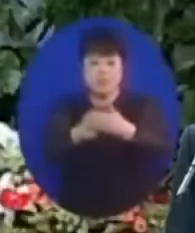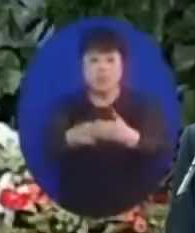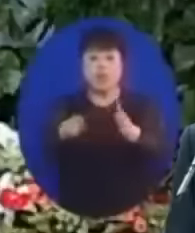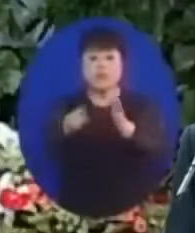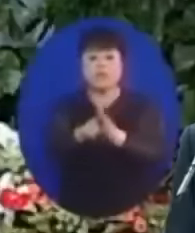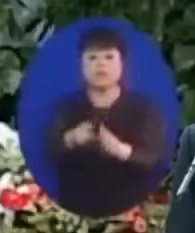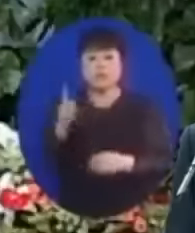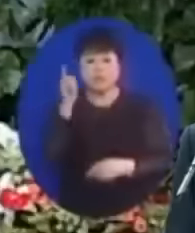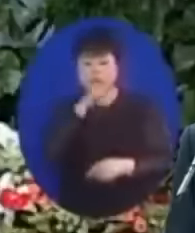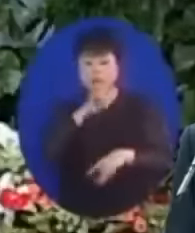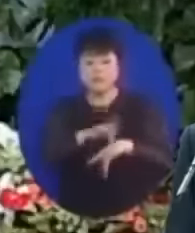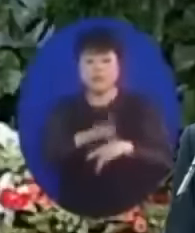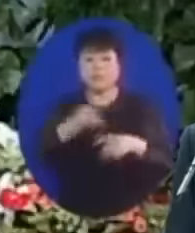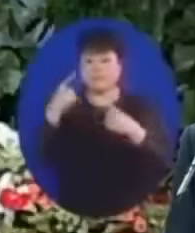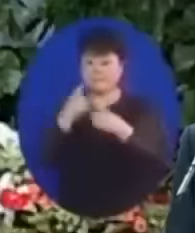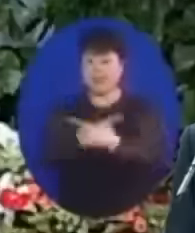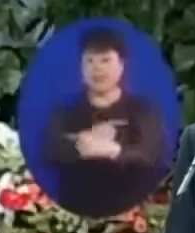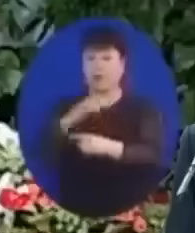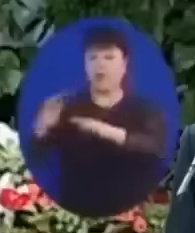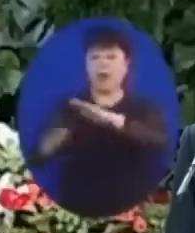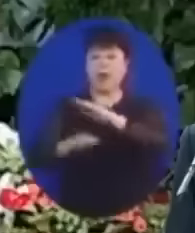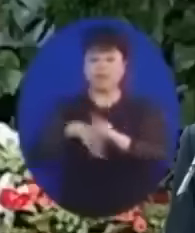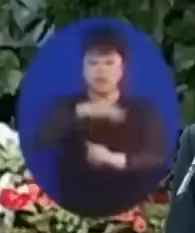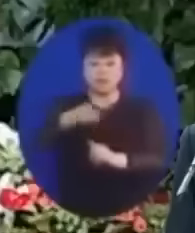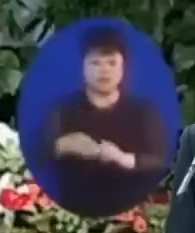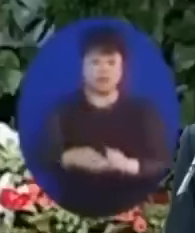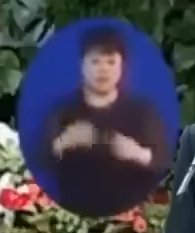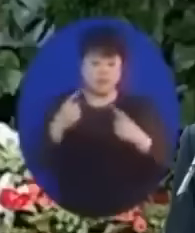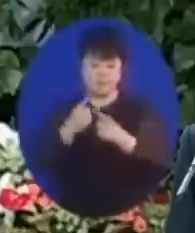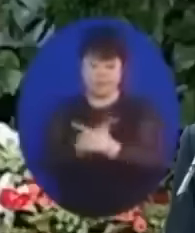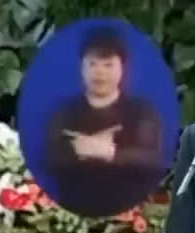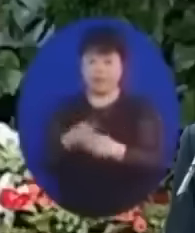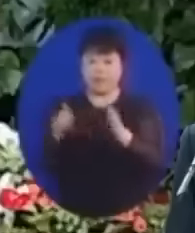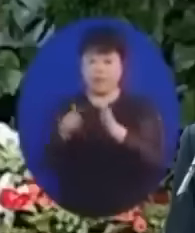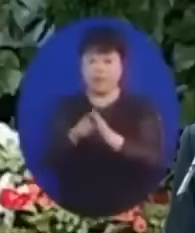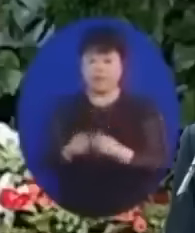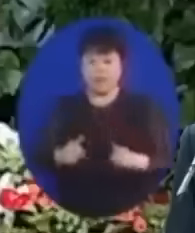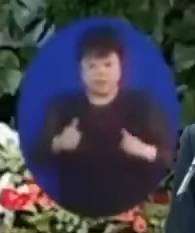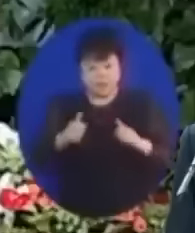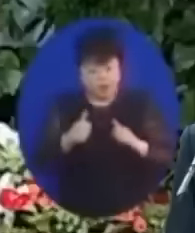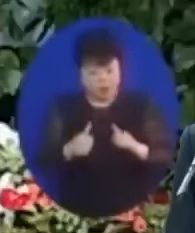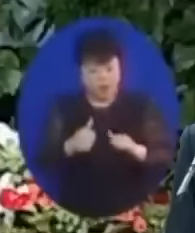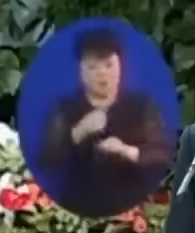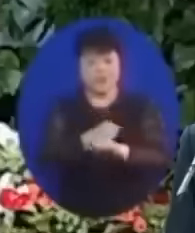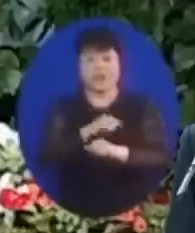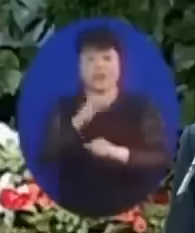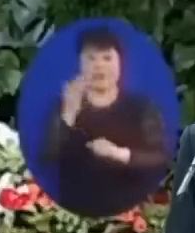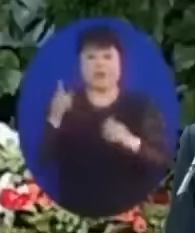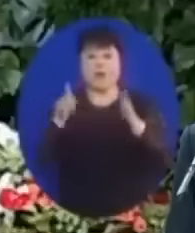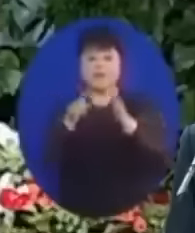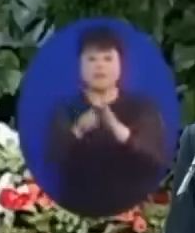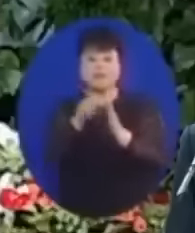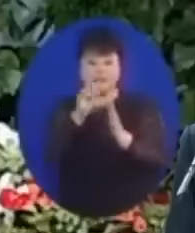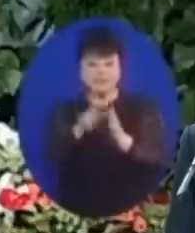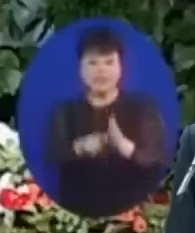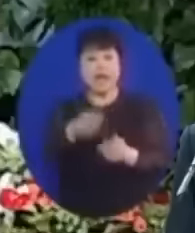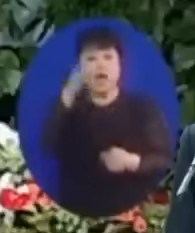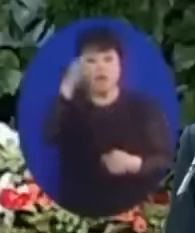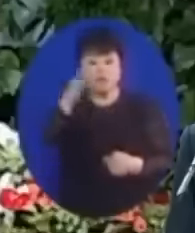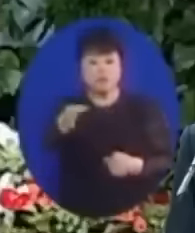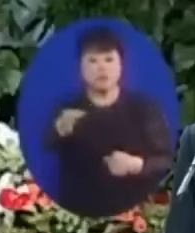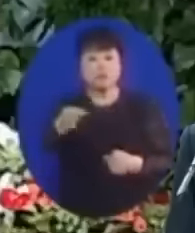위해 나쁜 습관을 고치고 가정의 분위기를 바로잡고 신앙생활을 더욱 철저히 하며 시간과